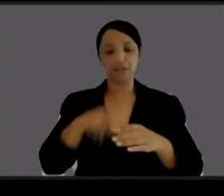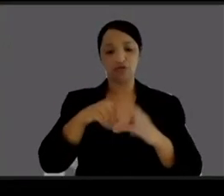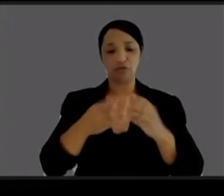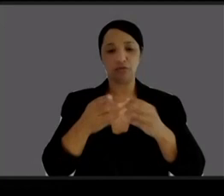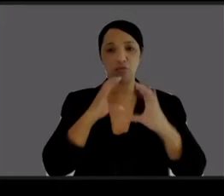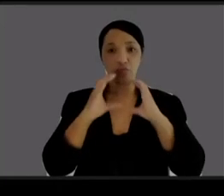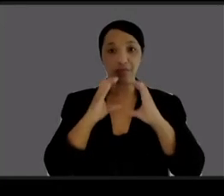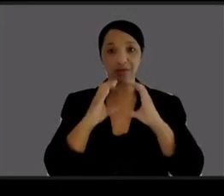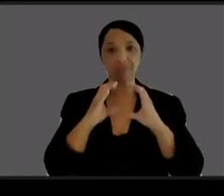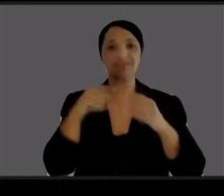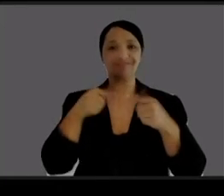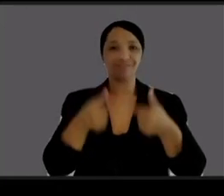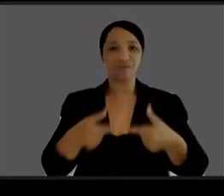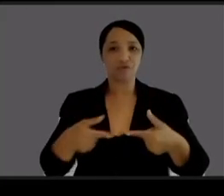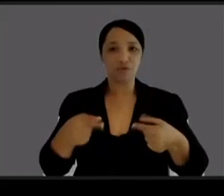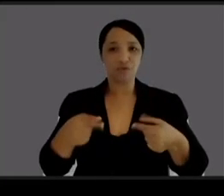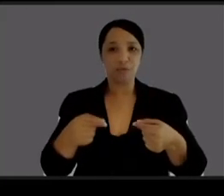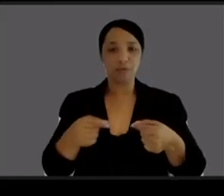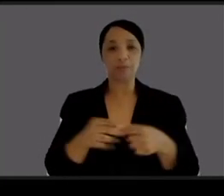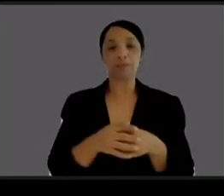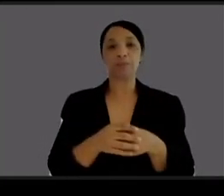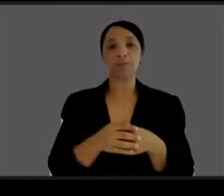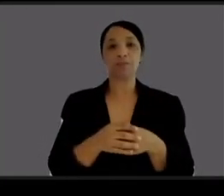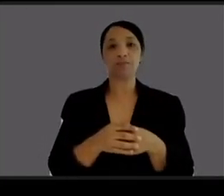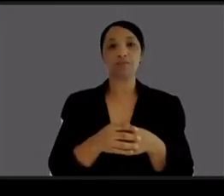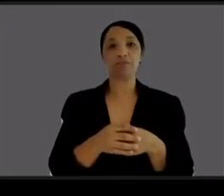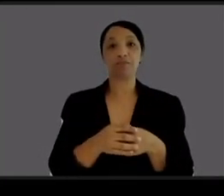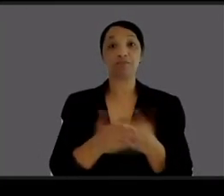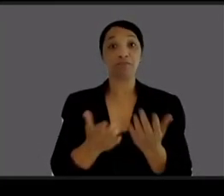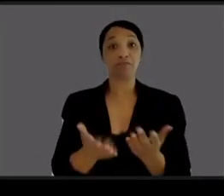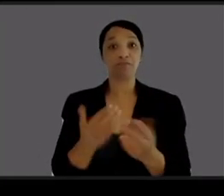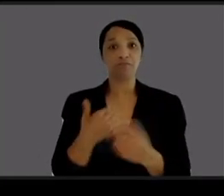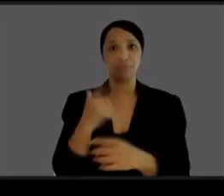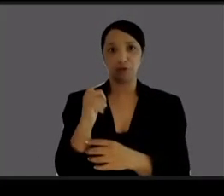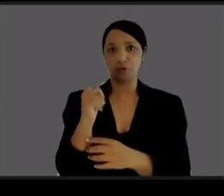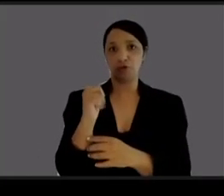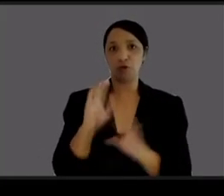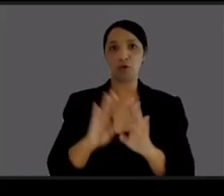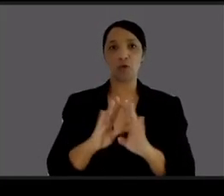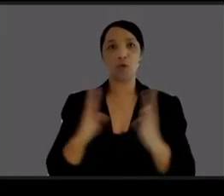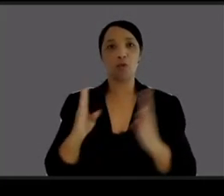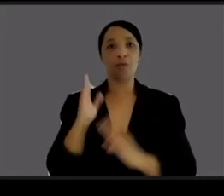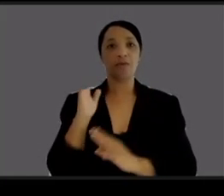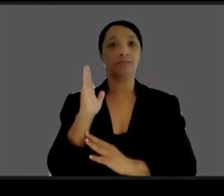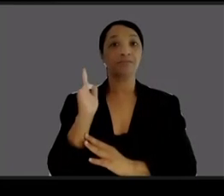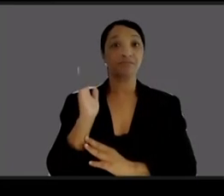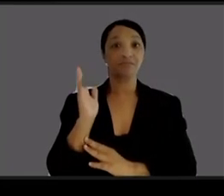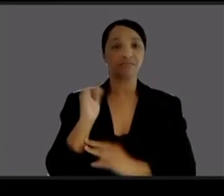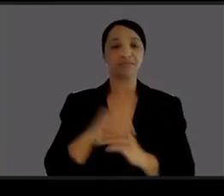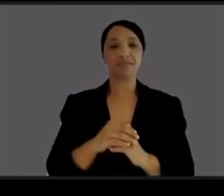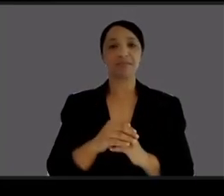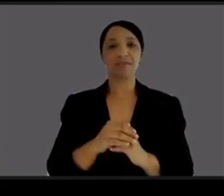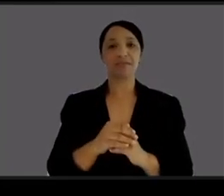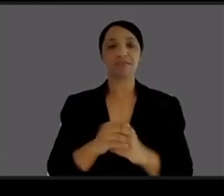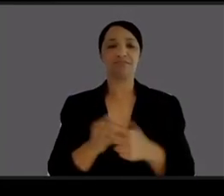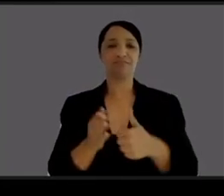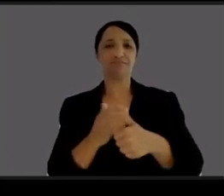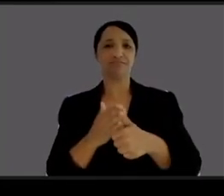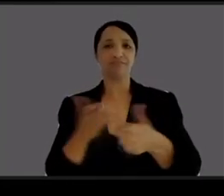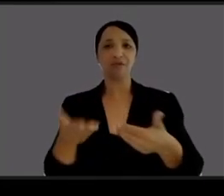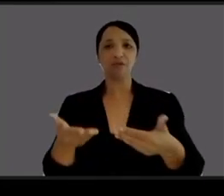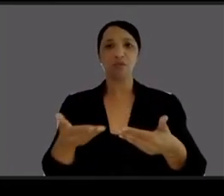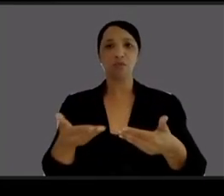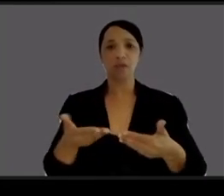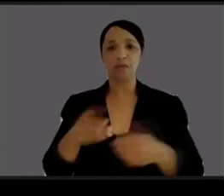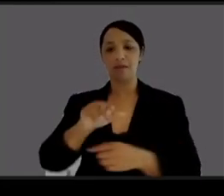والاتصالات اليابانيه ابدا حفل الافتتاح ونرحب بدايه